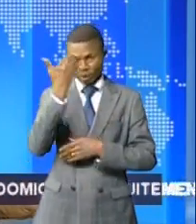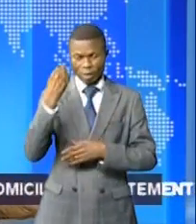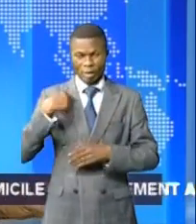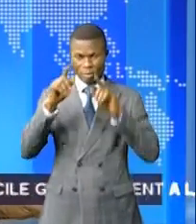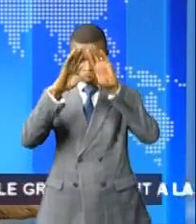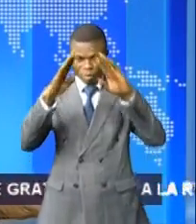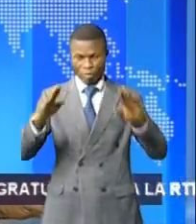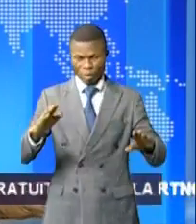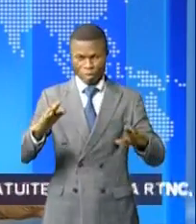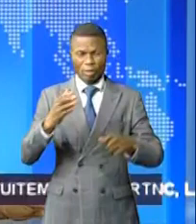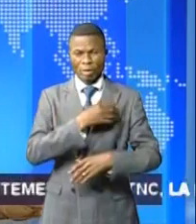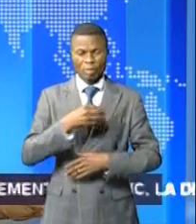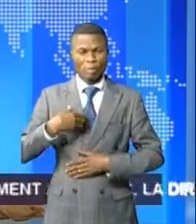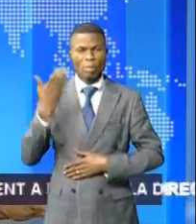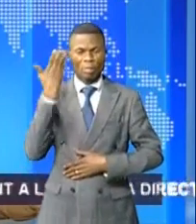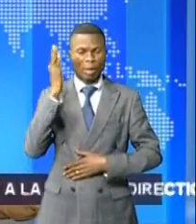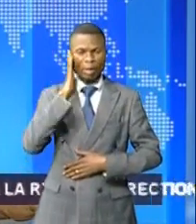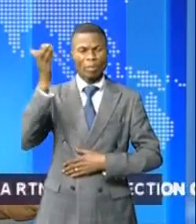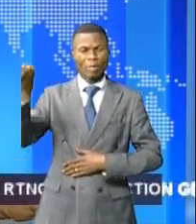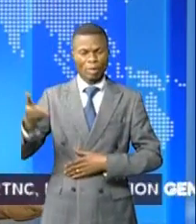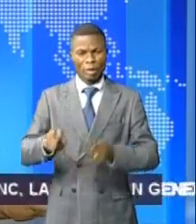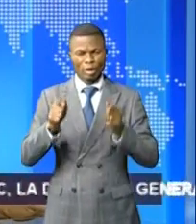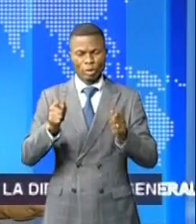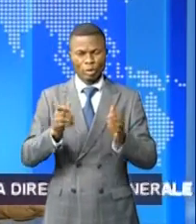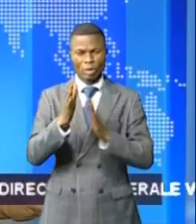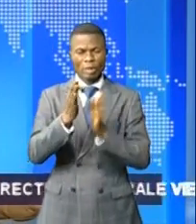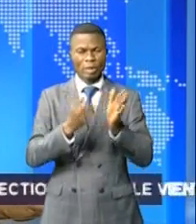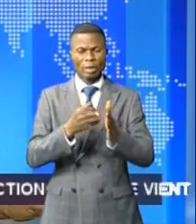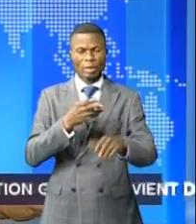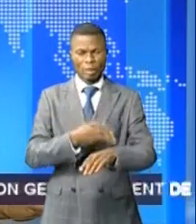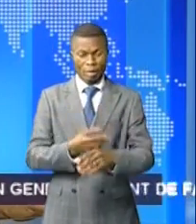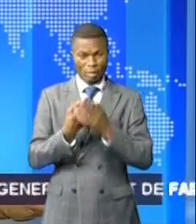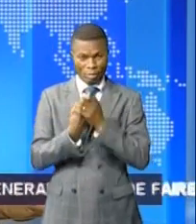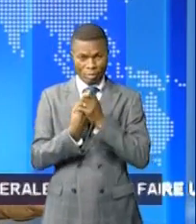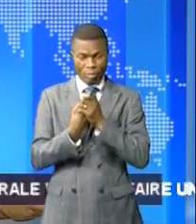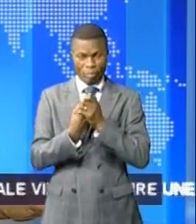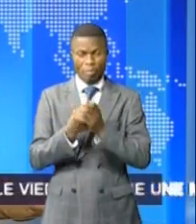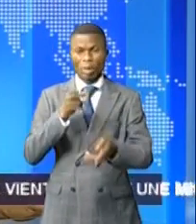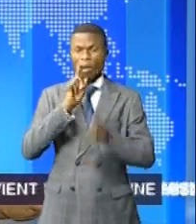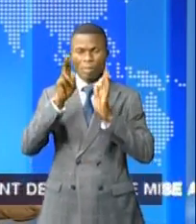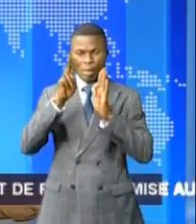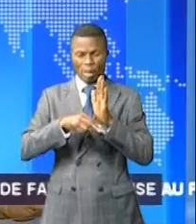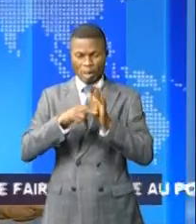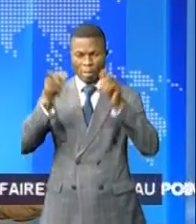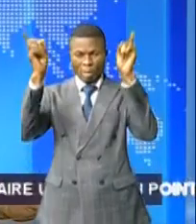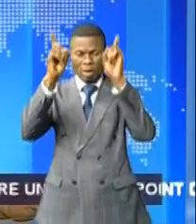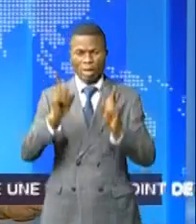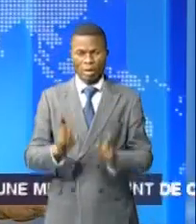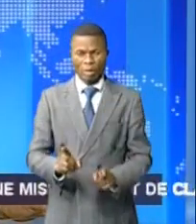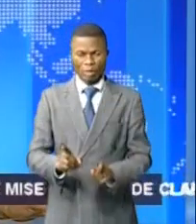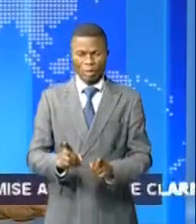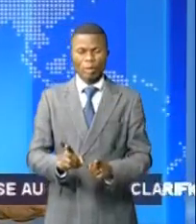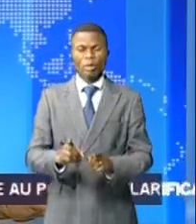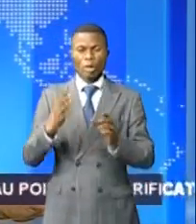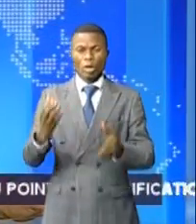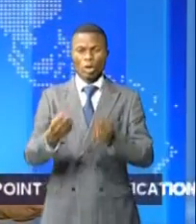vous, mesdames et messieurs. Bienvenue dans ces journaux. D'ici peu, le Parlement panafricain va avoir un